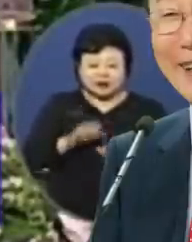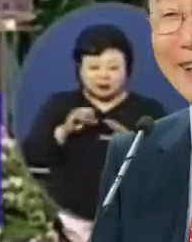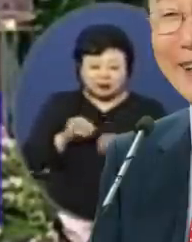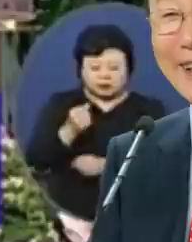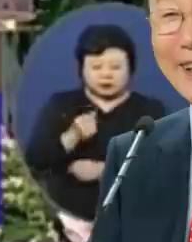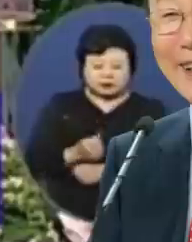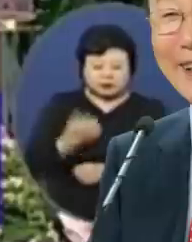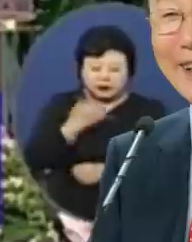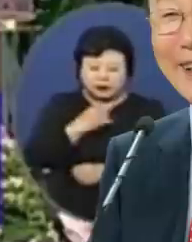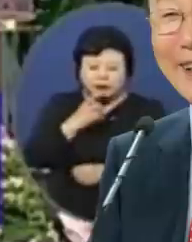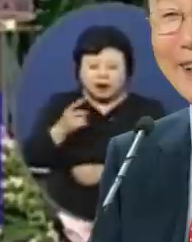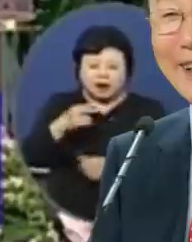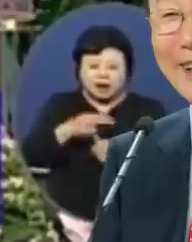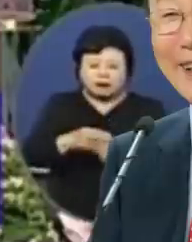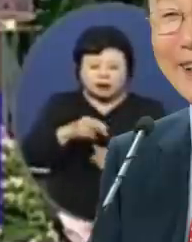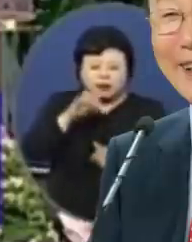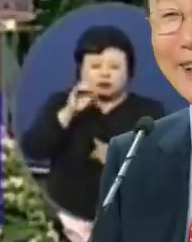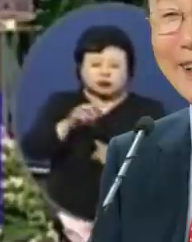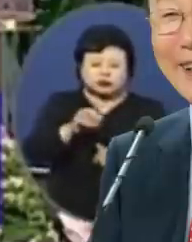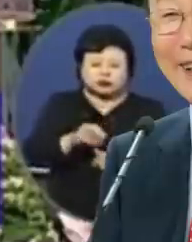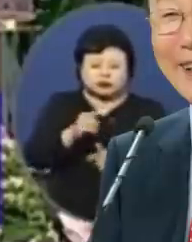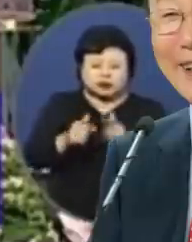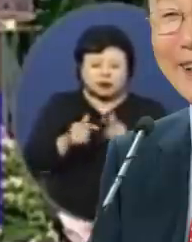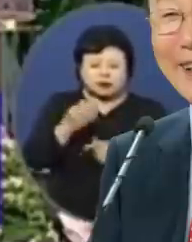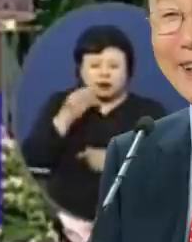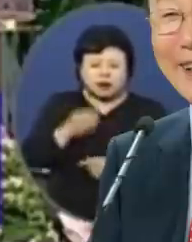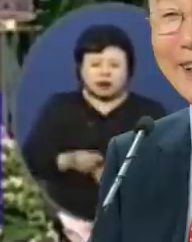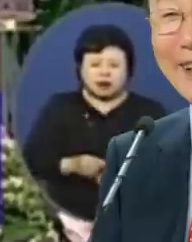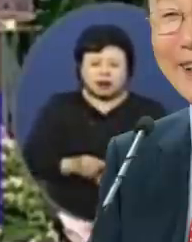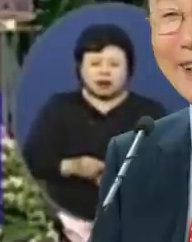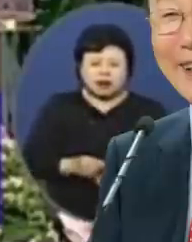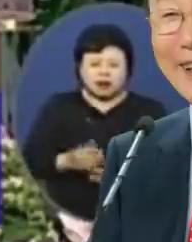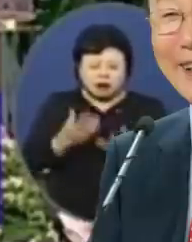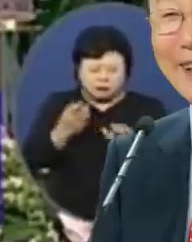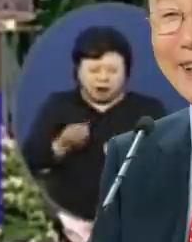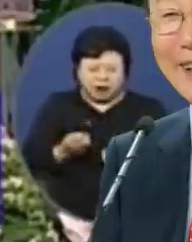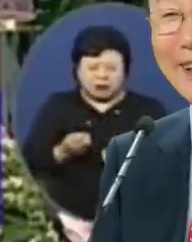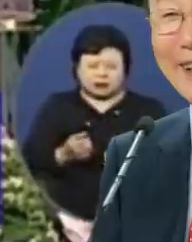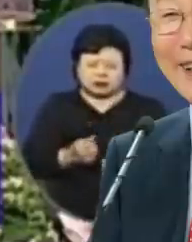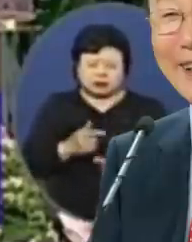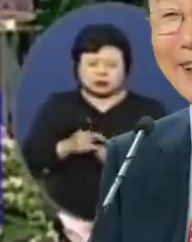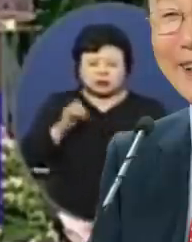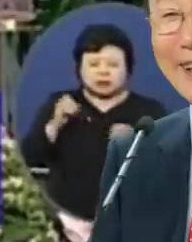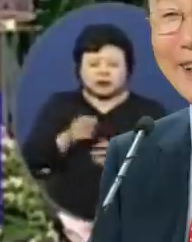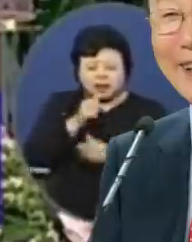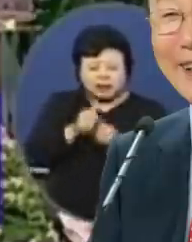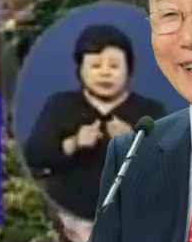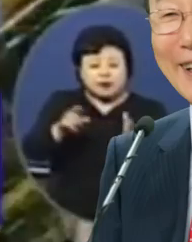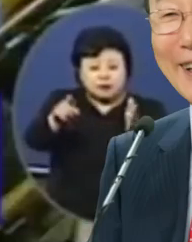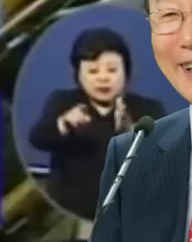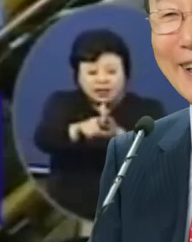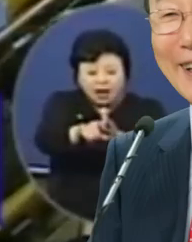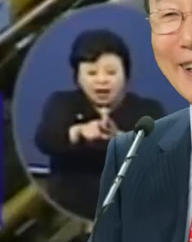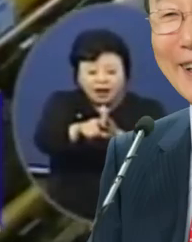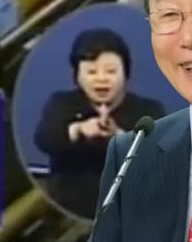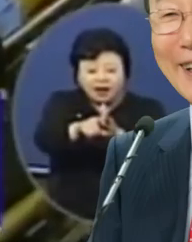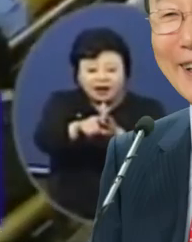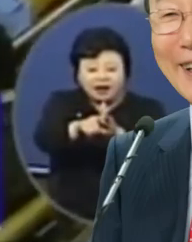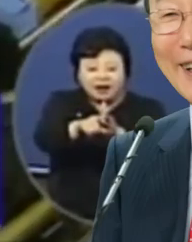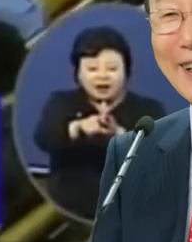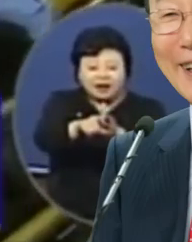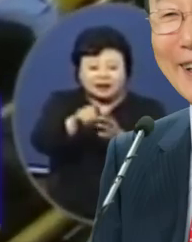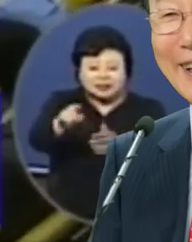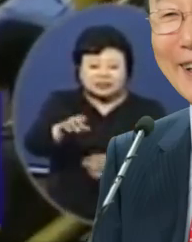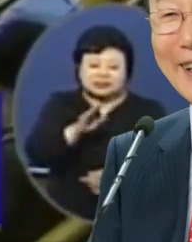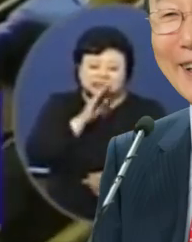여짜오되 랍비여 벌써 저주하신 무화과나무가 말랐나이다. 예수께서 그들에게 대답하여 이르시되 하나님을 믿어라.